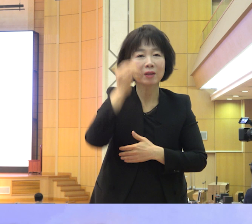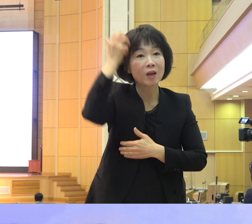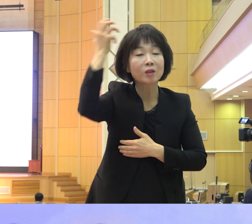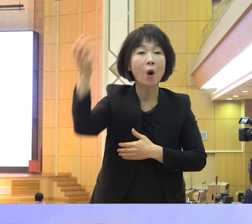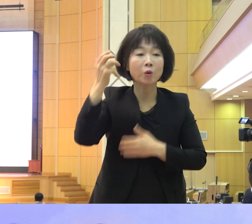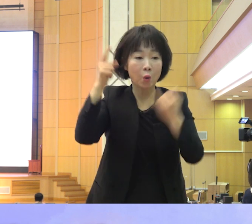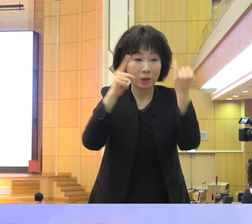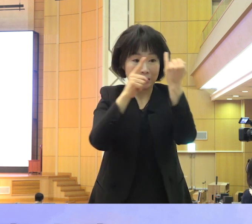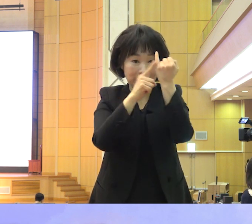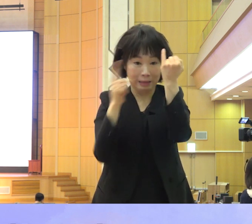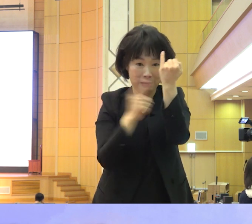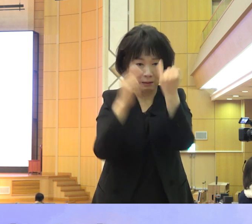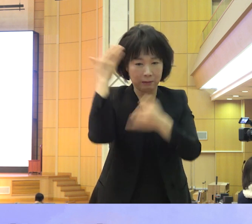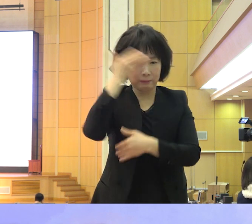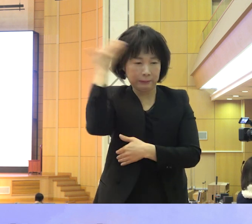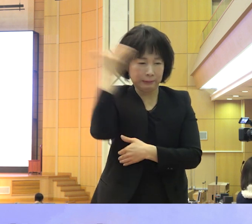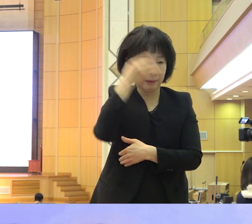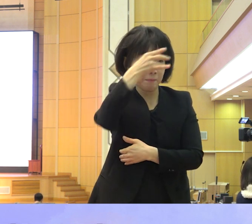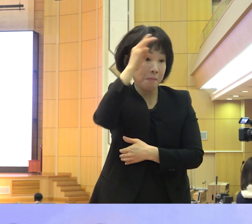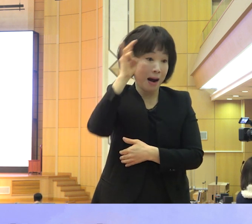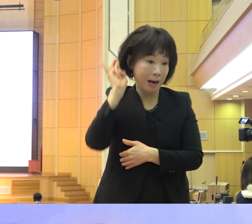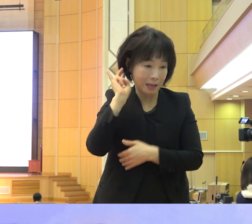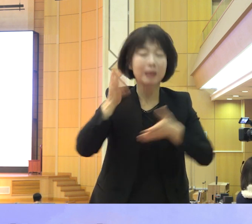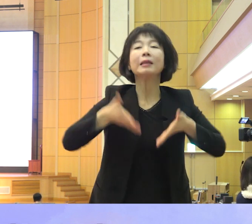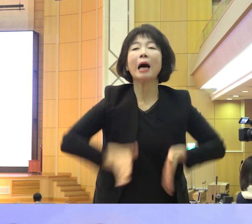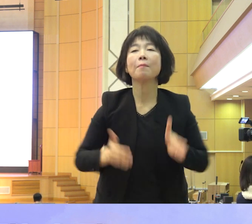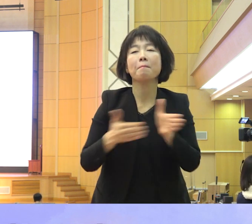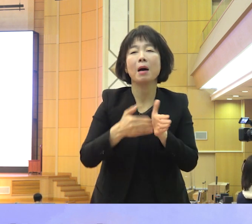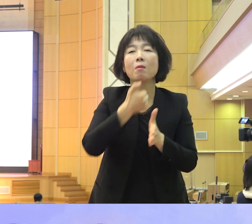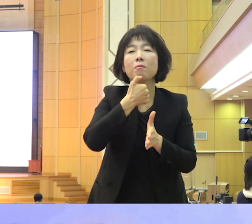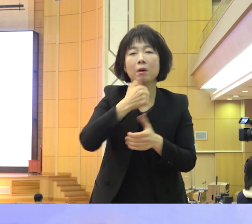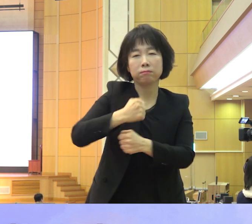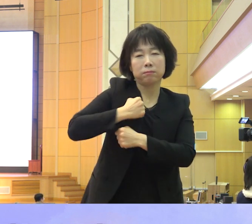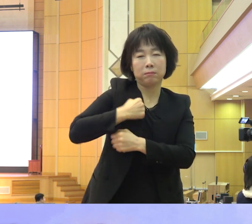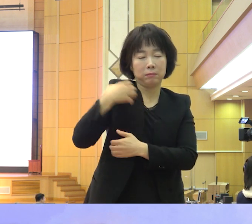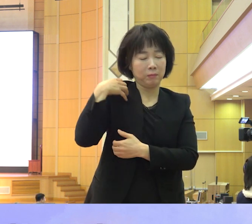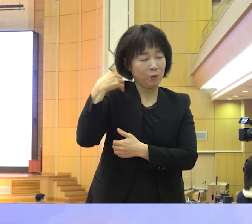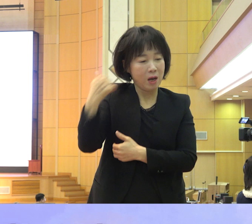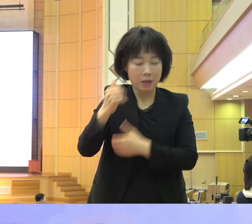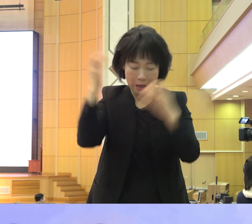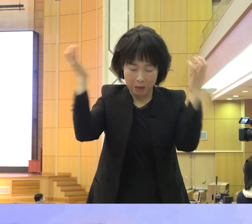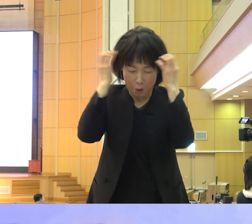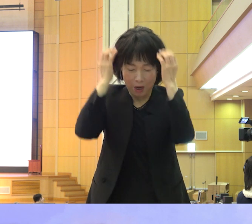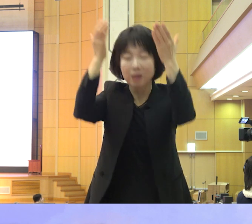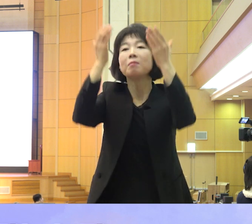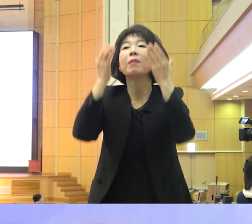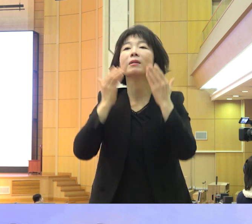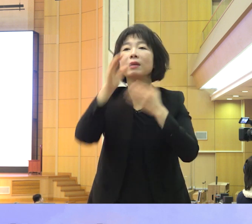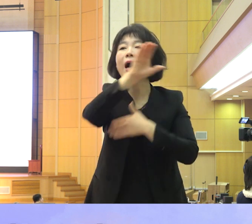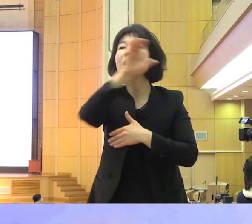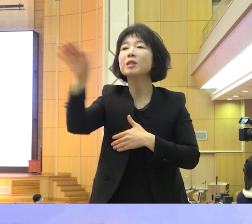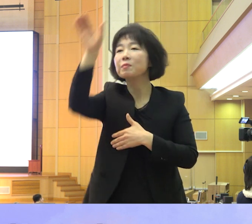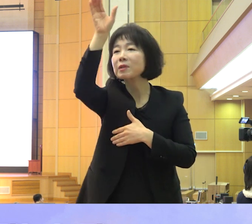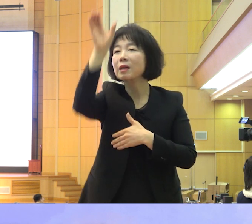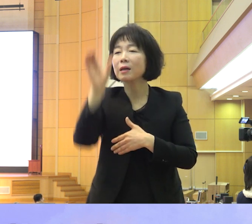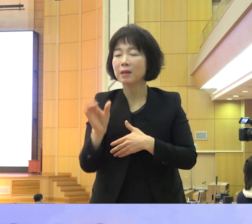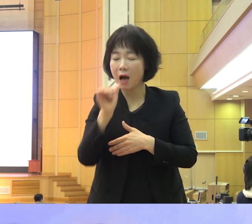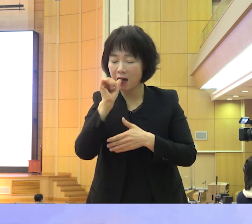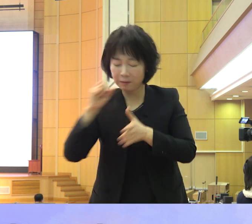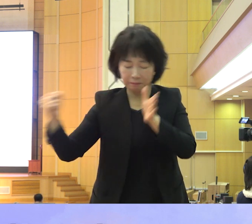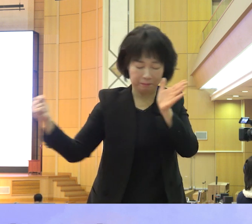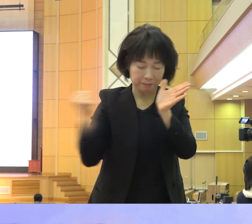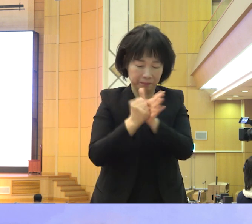성령으로 잉태하사 동정녀 마리아에게 나시고 본디오 빌라도에게 고난을 받으사 십자가에 못